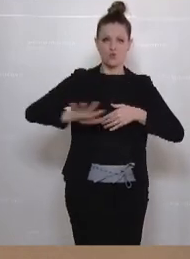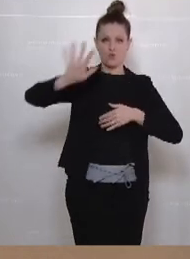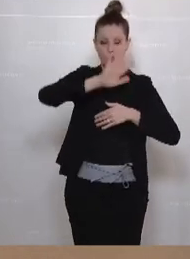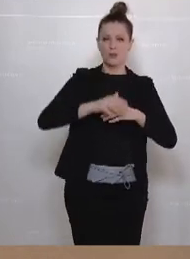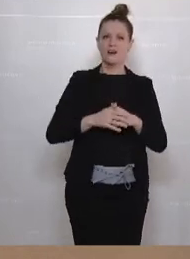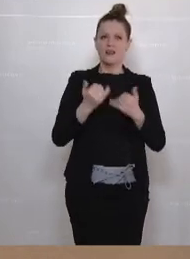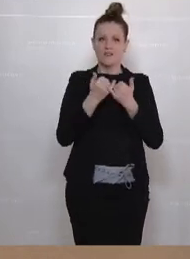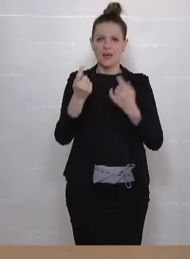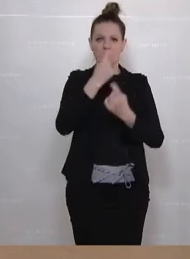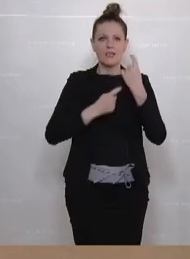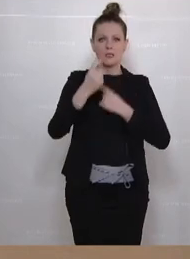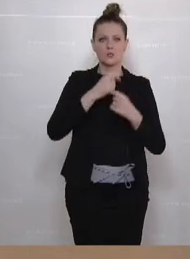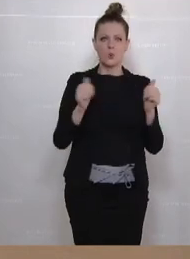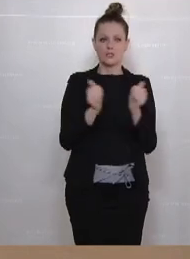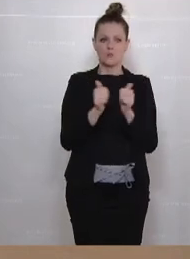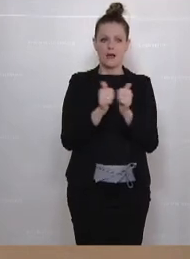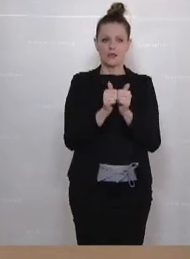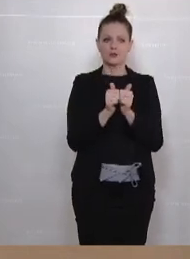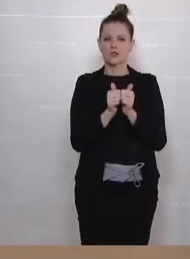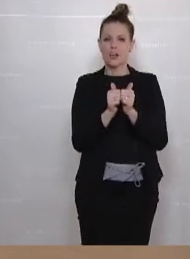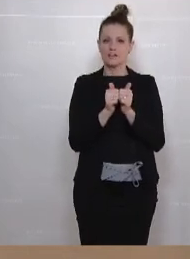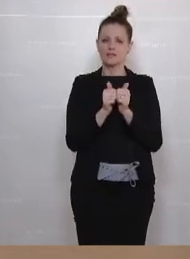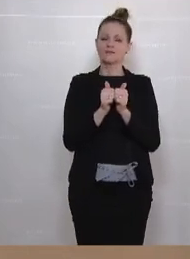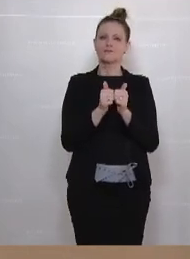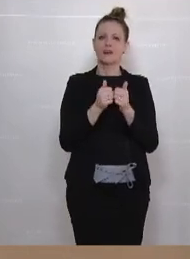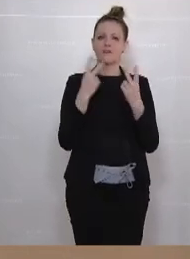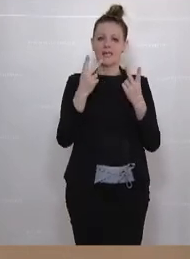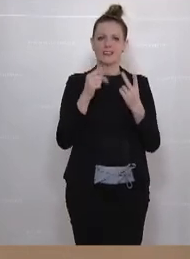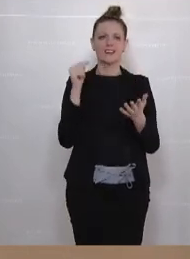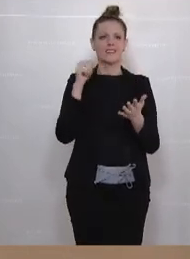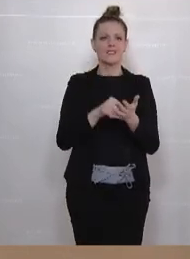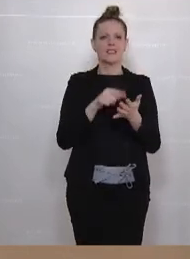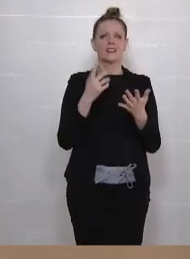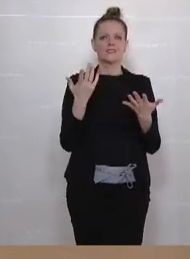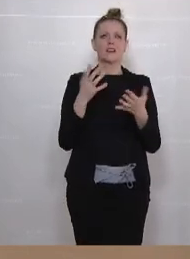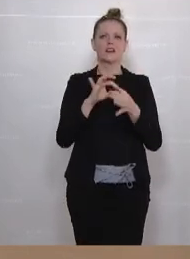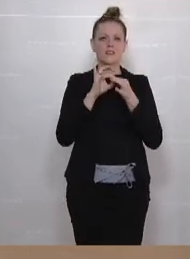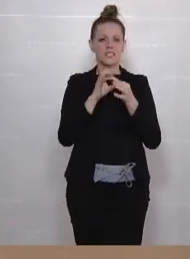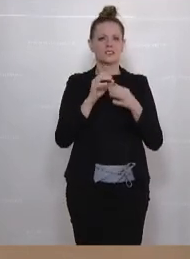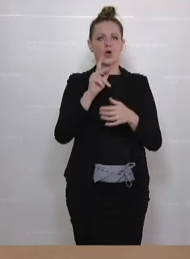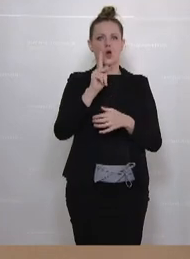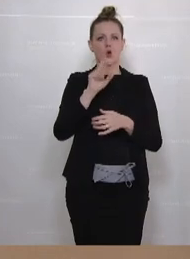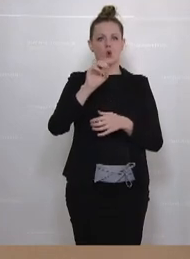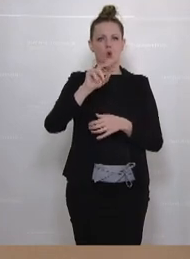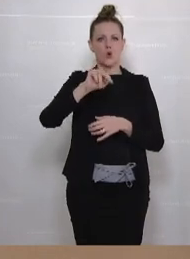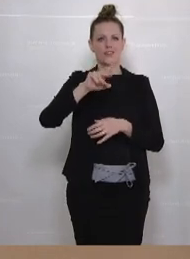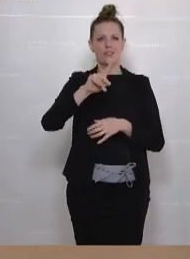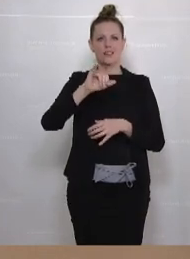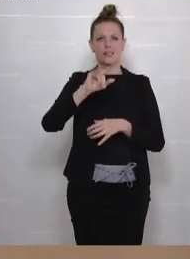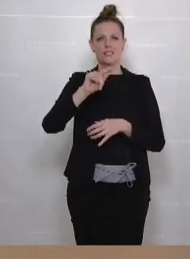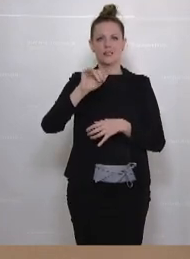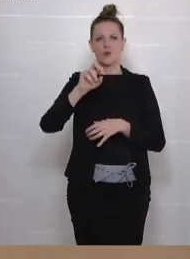maßgeschneiderten Migrationspartnerschaften. Ich glaube, die Stichworte für uns dabei sind Konditionalität und Kohärenz. Wir haben noch eine Schwierigkeit, wir